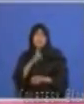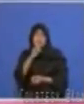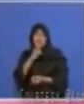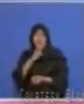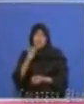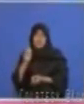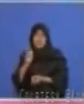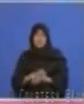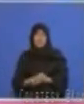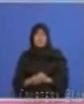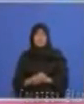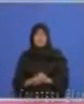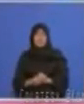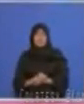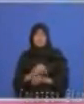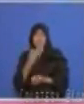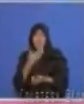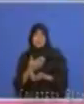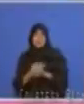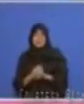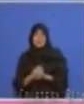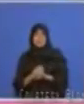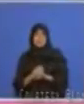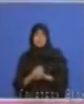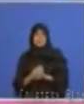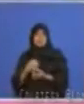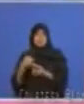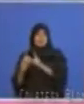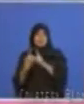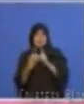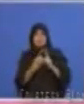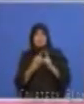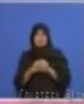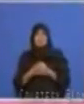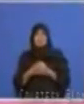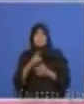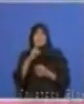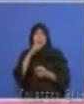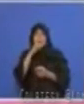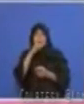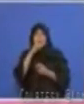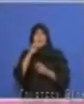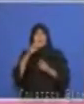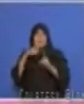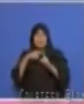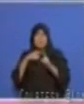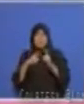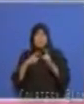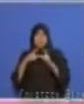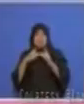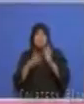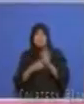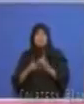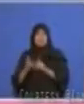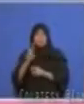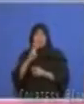Untuk tanggapan final Anda Makasih Saya bersyukur berpasangan dengan pakan silimpo telah menjabat Bupati dua periode saya juga Bupati